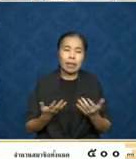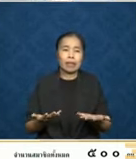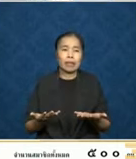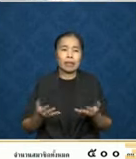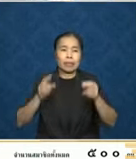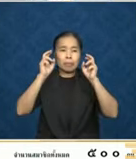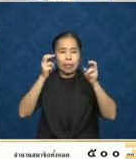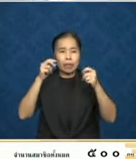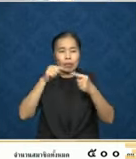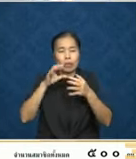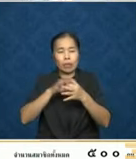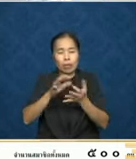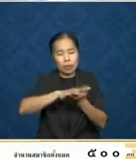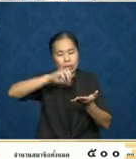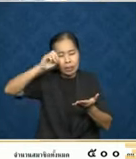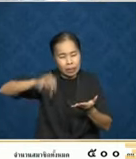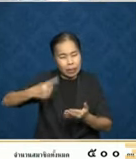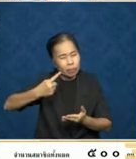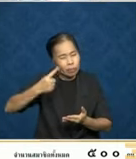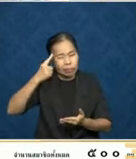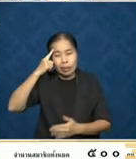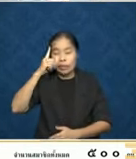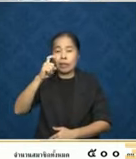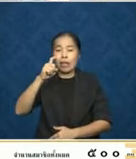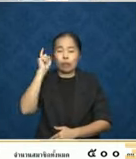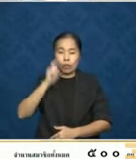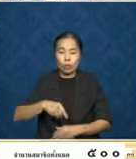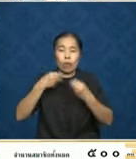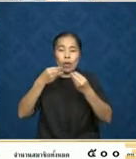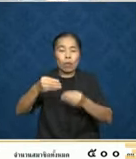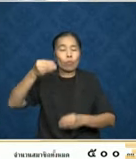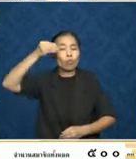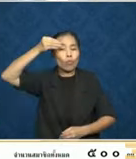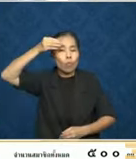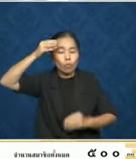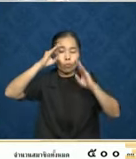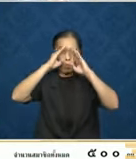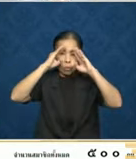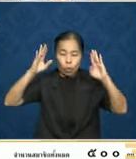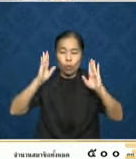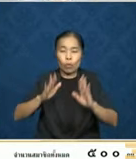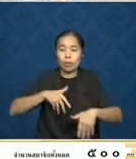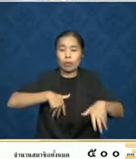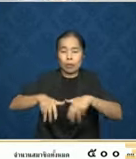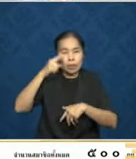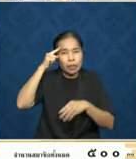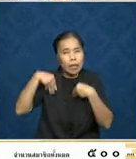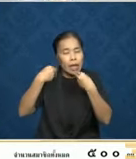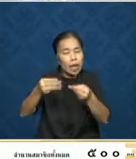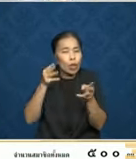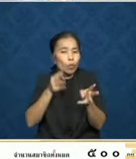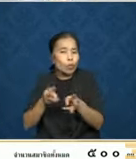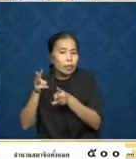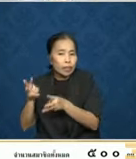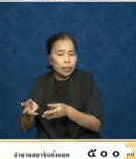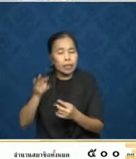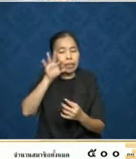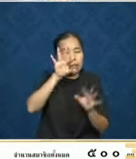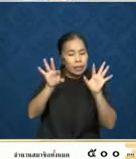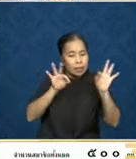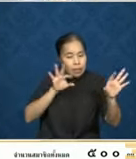เด็นของการกำจัดอย่างเดียวก็คงไม่ได้ค่ะเราต้องให้ความรู้กับชาวบ้านและก็ให้ทางเลือกให้ทางออกของเขาในการที่เขาเนี่ย